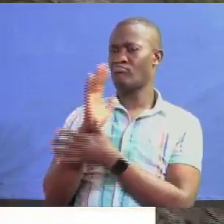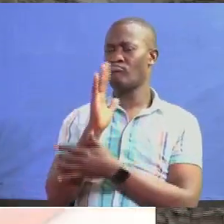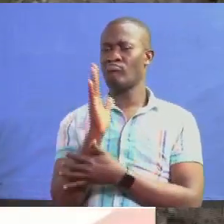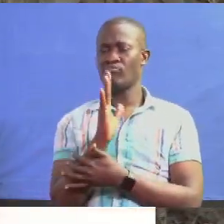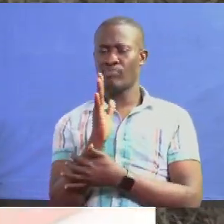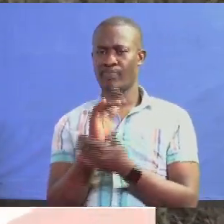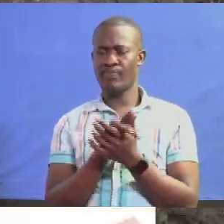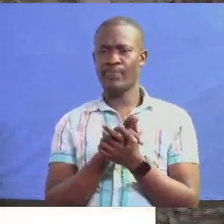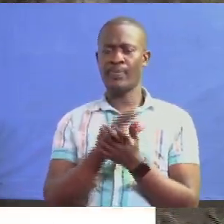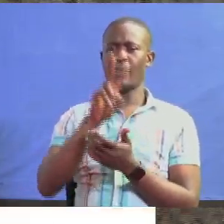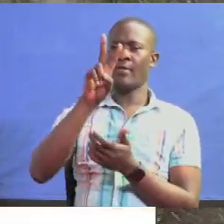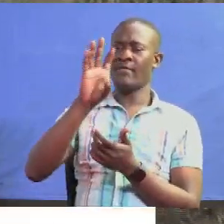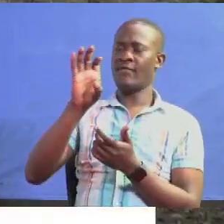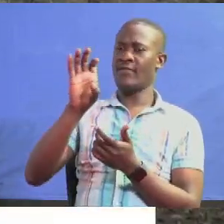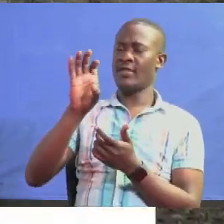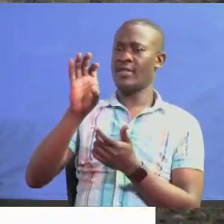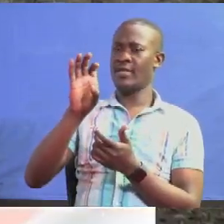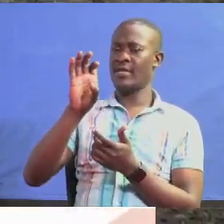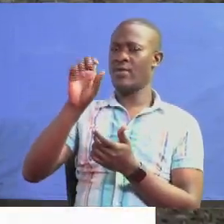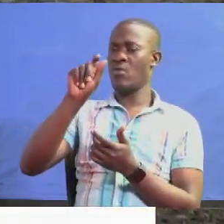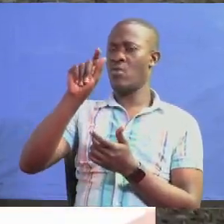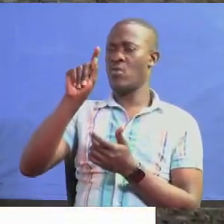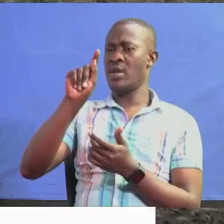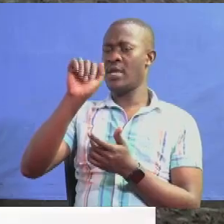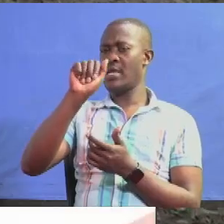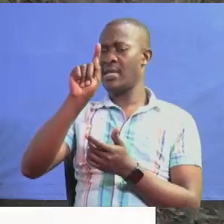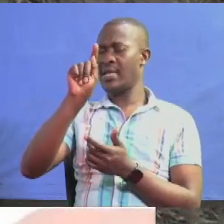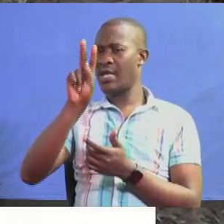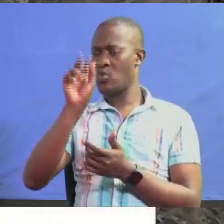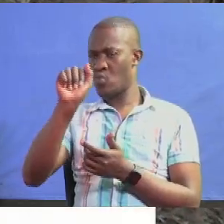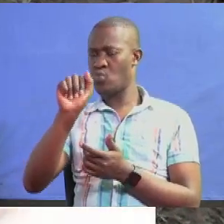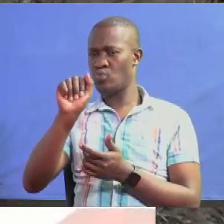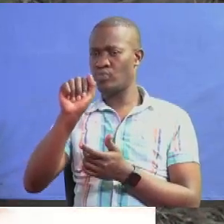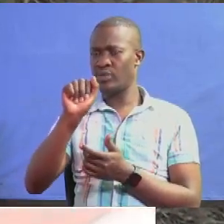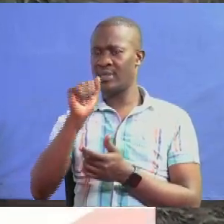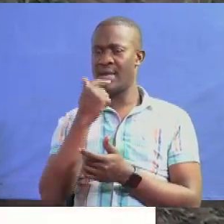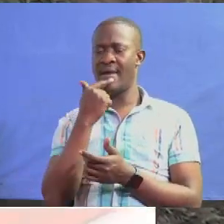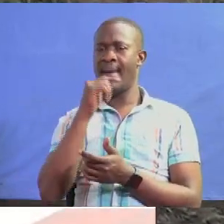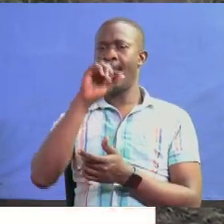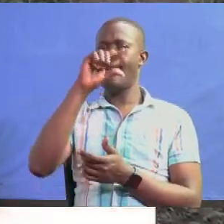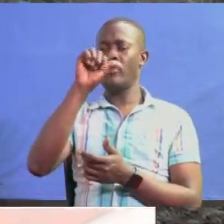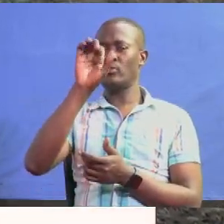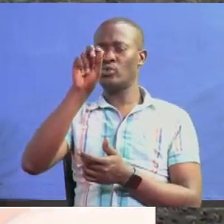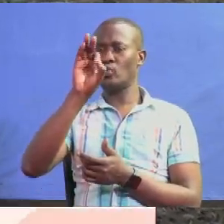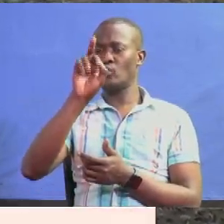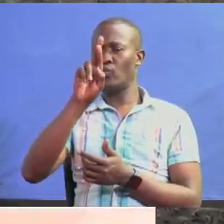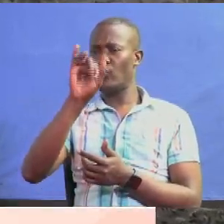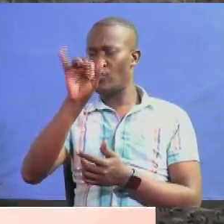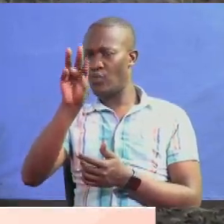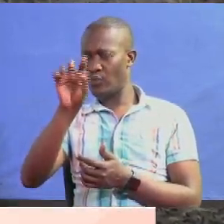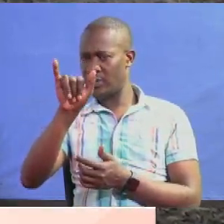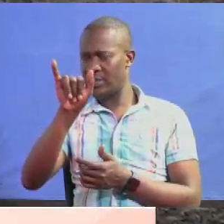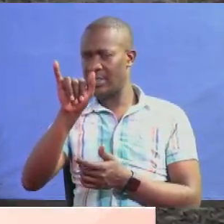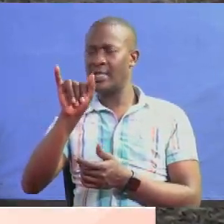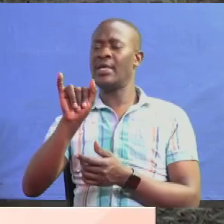Kulingana na naibu makamu chancellor wa utawala na fedha wa chuo kikuu cha Kenyatta, Professor Godfrey Muse, kufikia leo